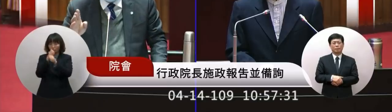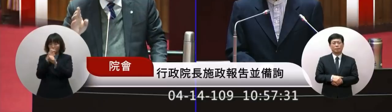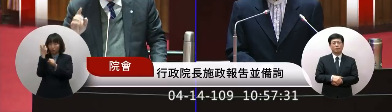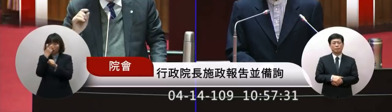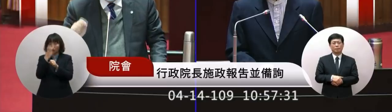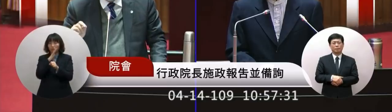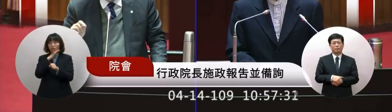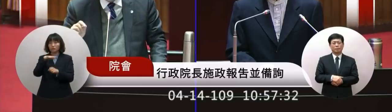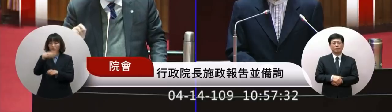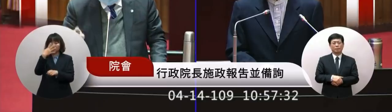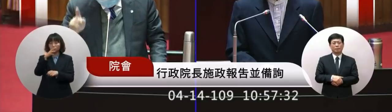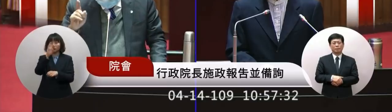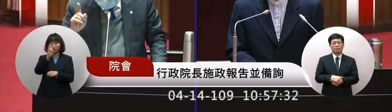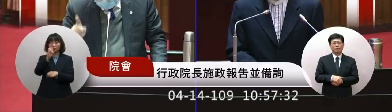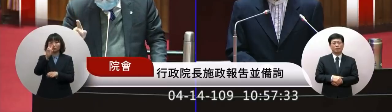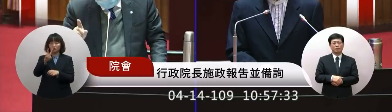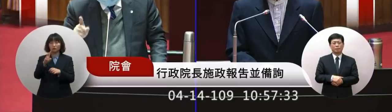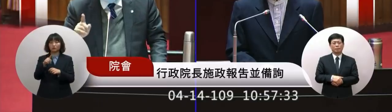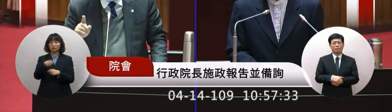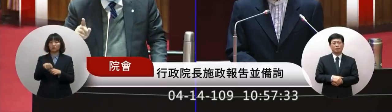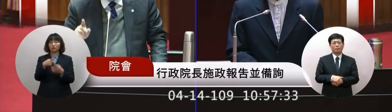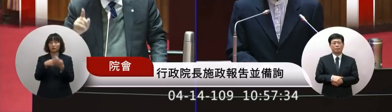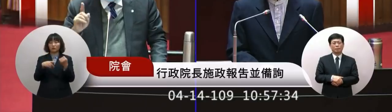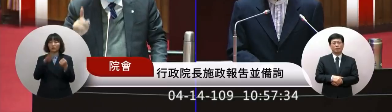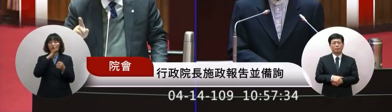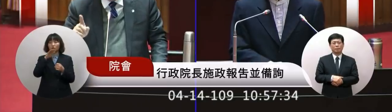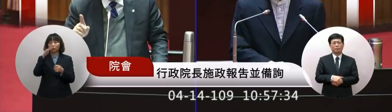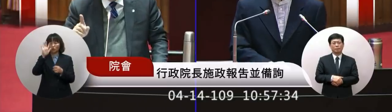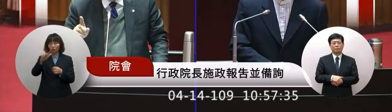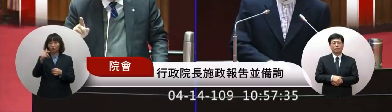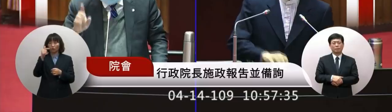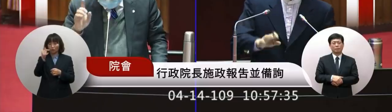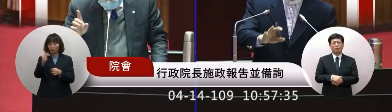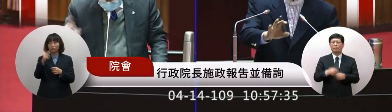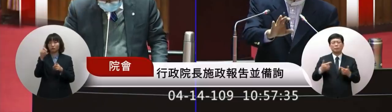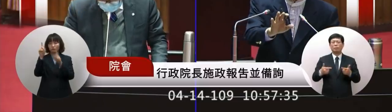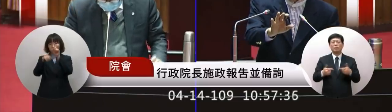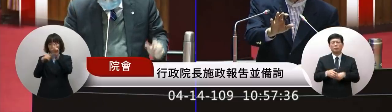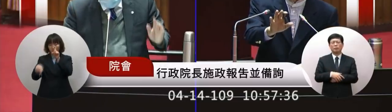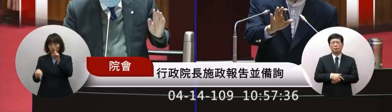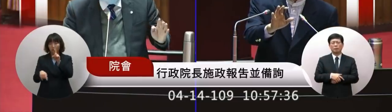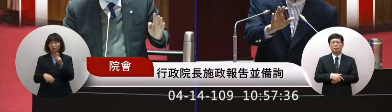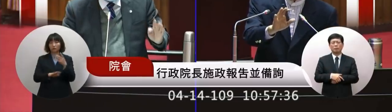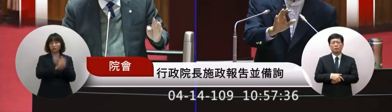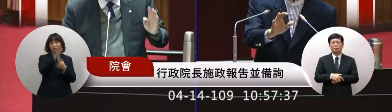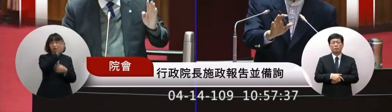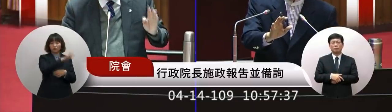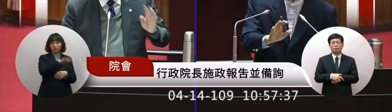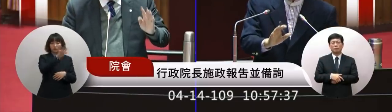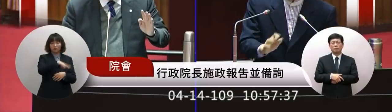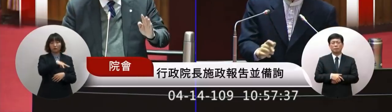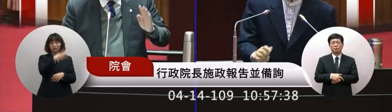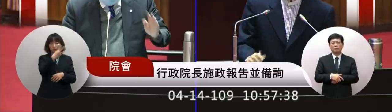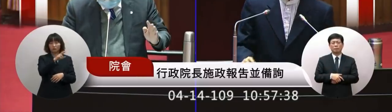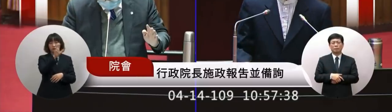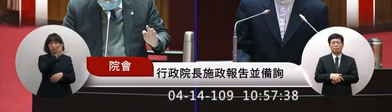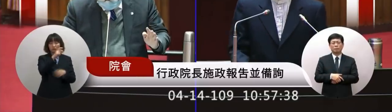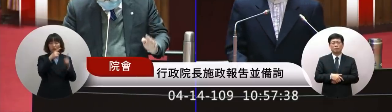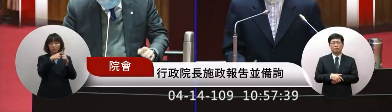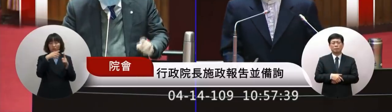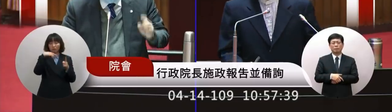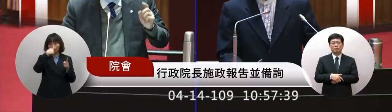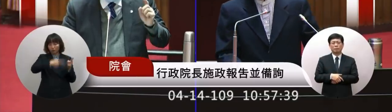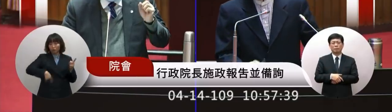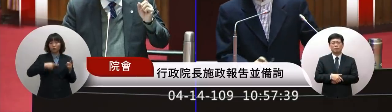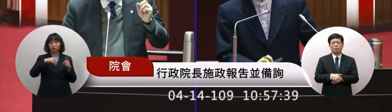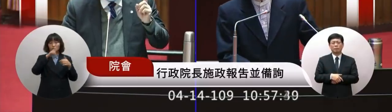共432人，有多少个是阳性？10个。但是其他的有8371人没有症状